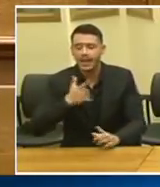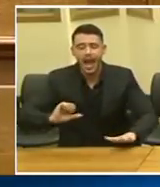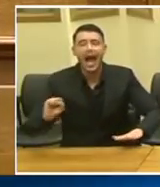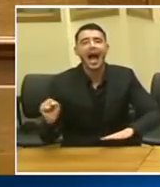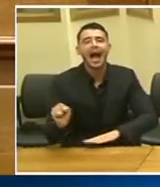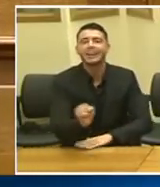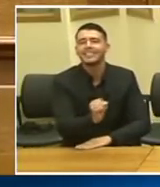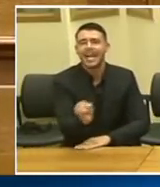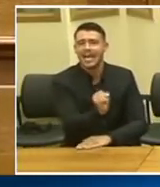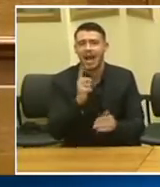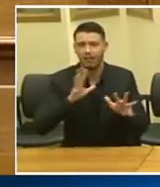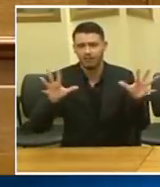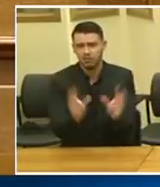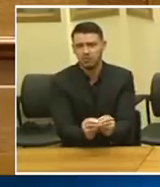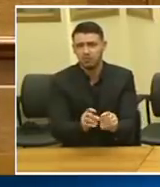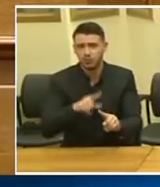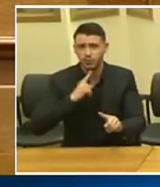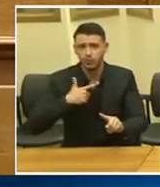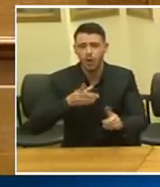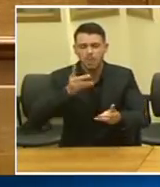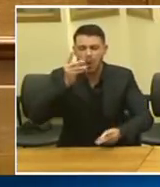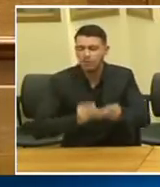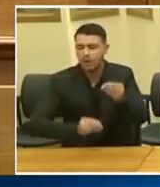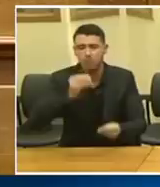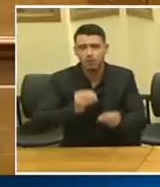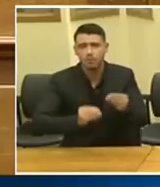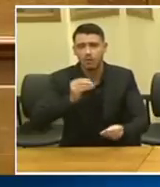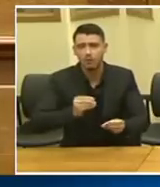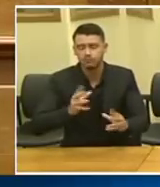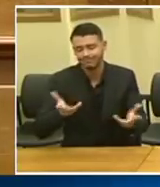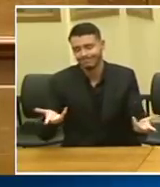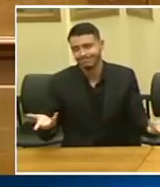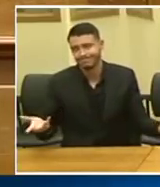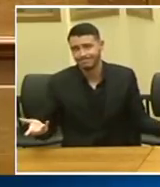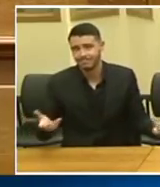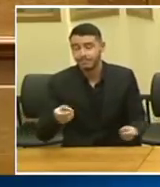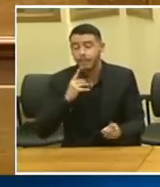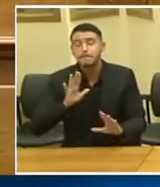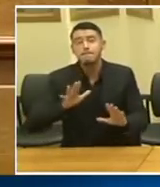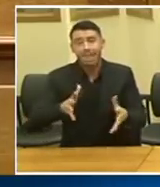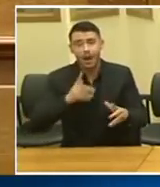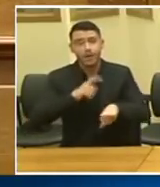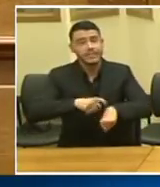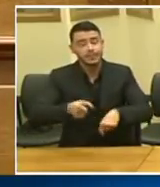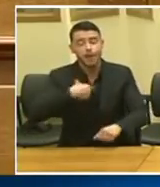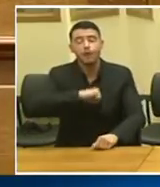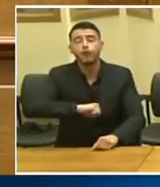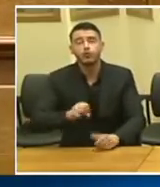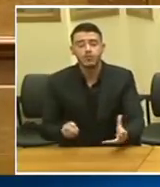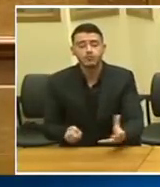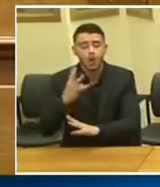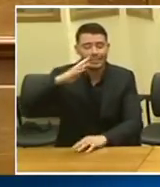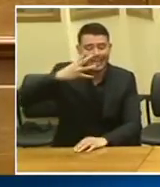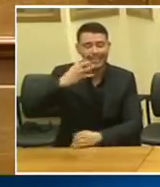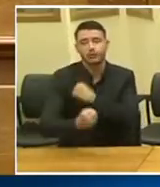και το γράφουν όσοι σας υποστηρίζουν το ενδεχόμενο της νέας τετραετίας. Τσίπρα και σήμερα και χθες εδώ μέσα